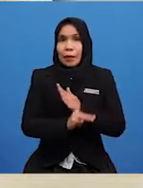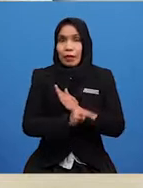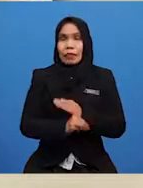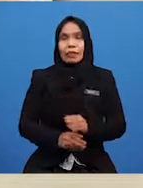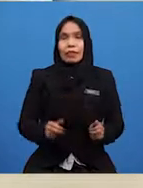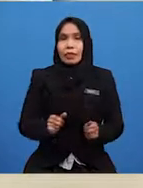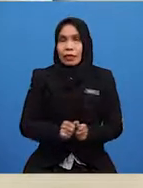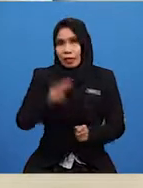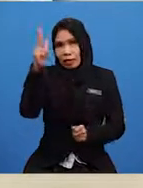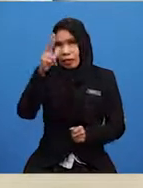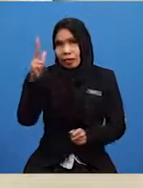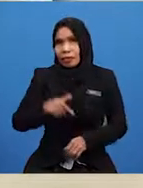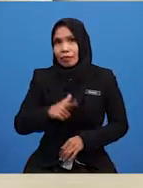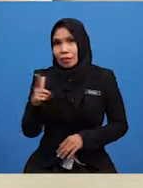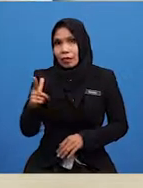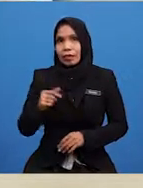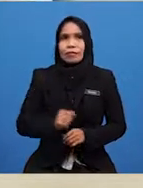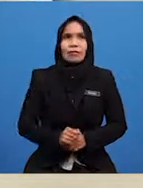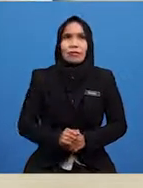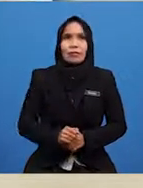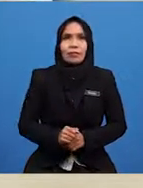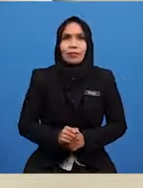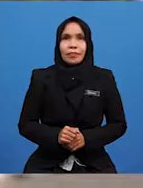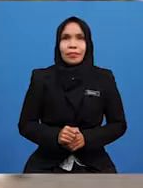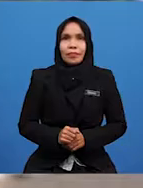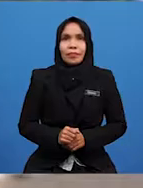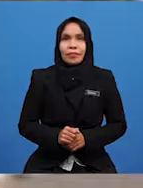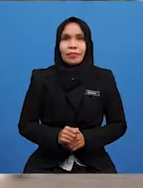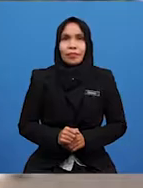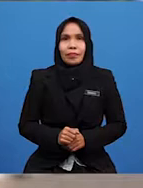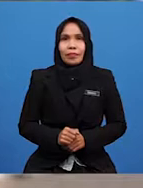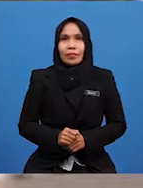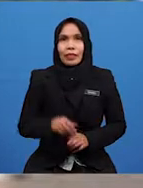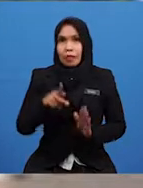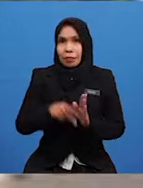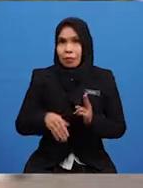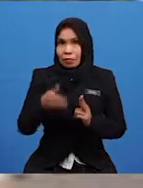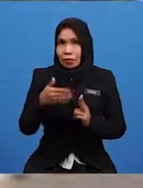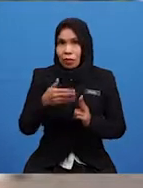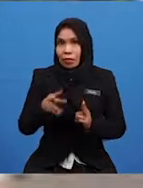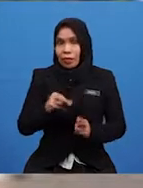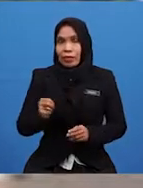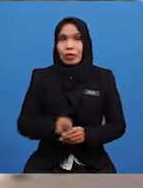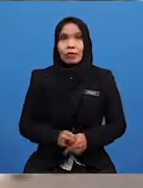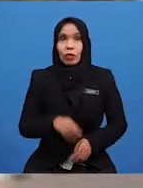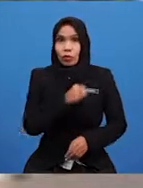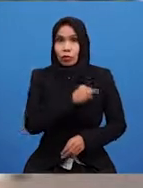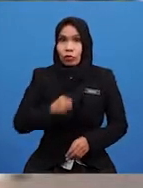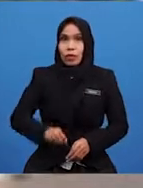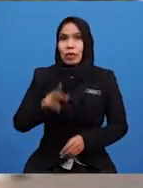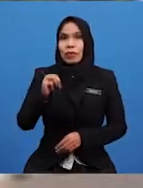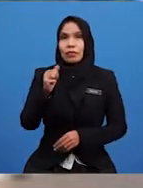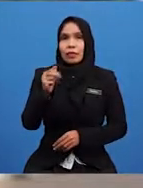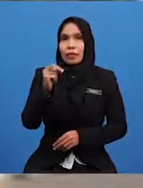antara Sultan Melaka dengan puteri diraja kerajaan lain. Contohnya, perkahwinan Sultan Mansur Shah dengan